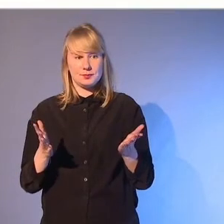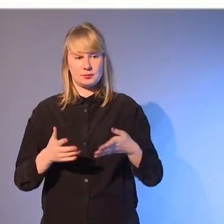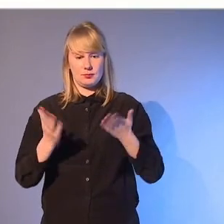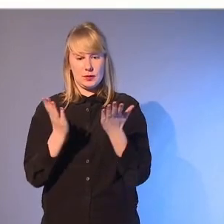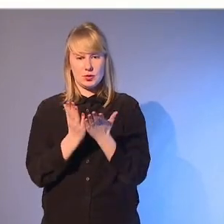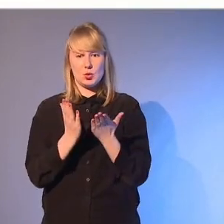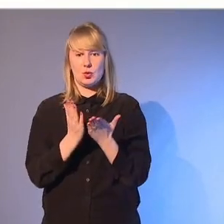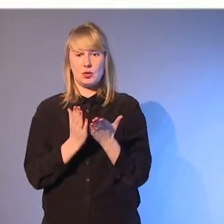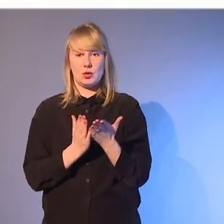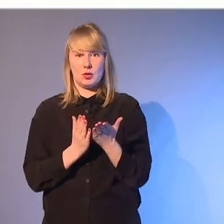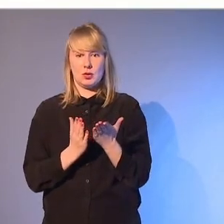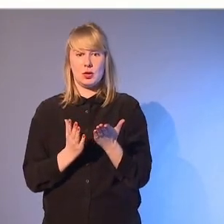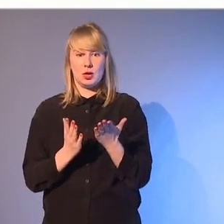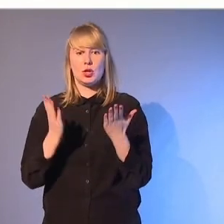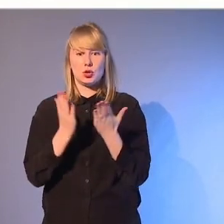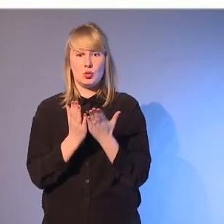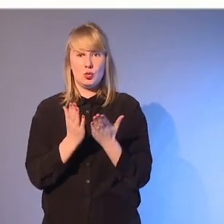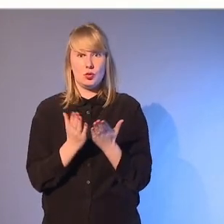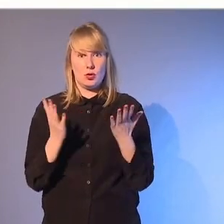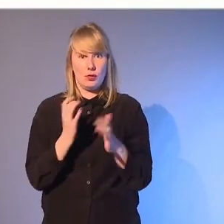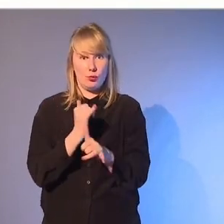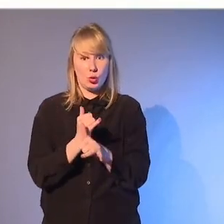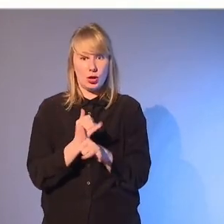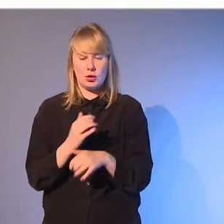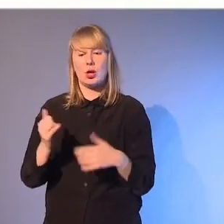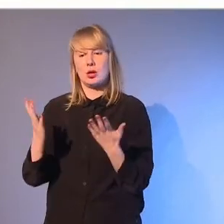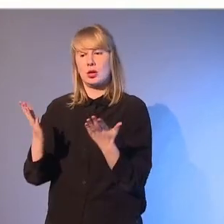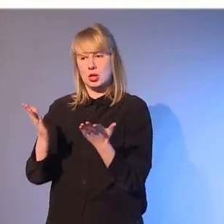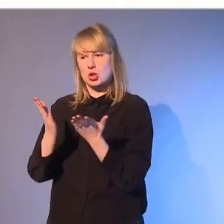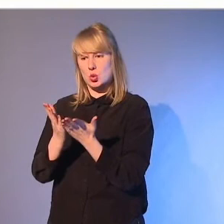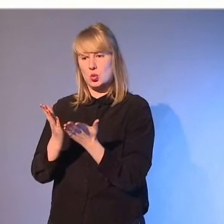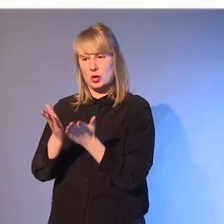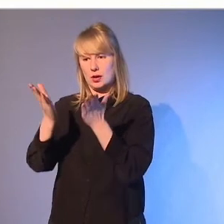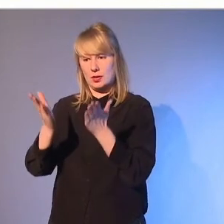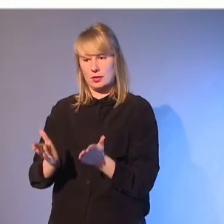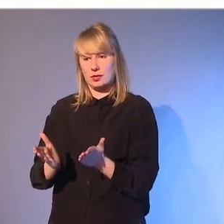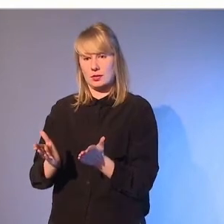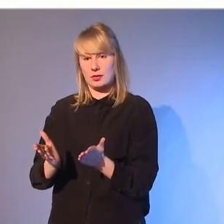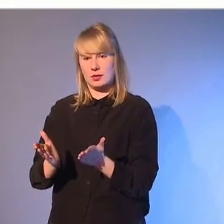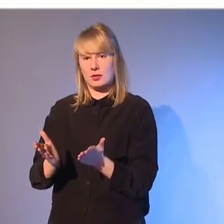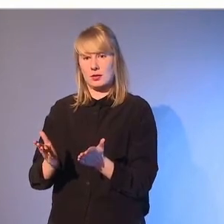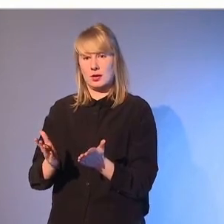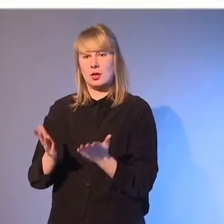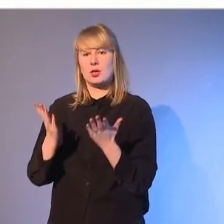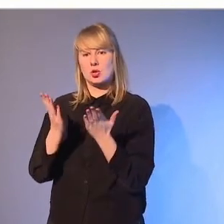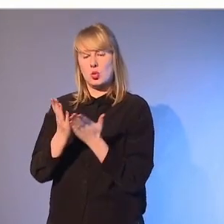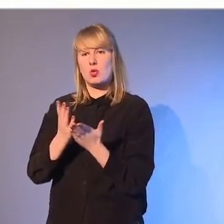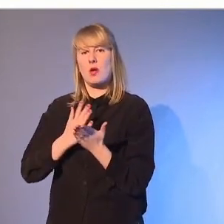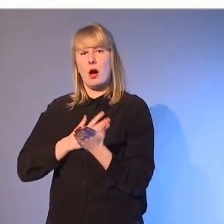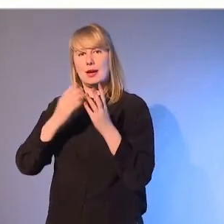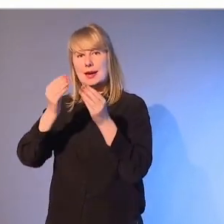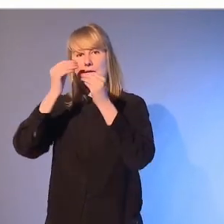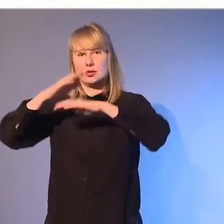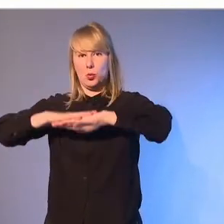skolen møter jo det her sånn. Altså, det her er skolens møte. Man møter nå den digitale verden med